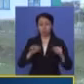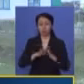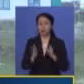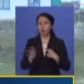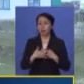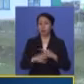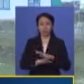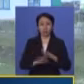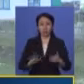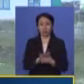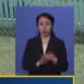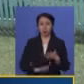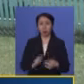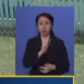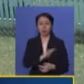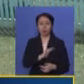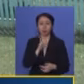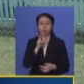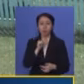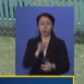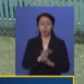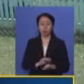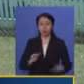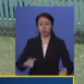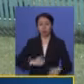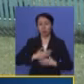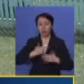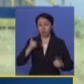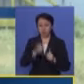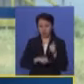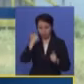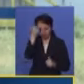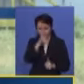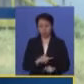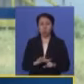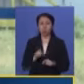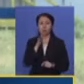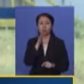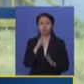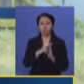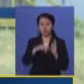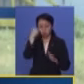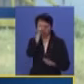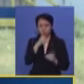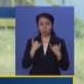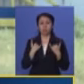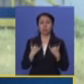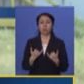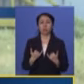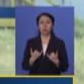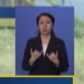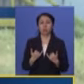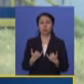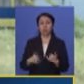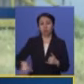закрылась и продолжает работать. Более того, количество учащихся растет с каждым годом. Вот за этот период, с 2017 года, сейчас у нас в